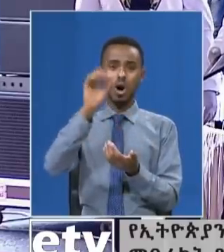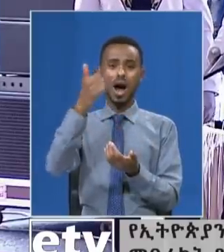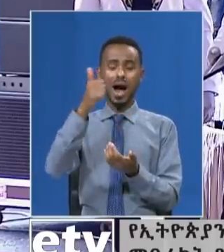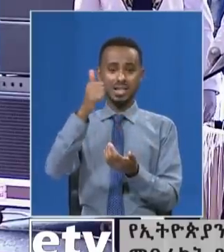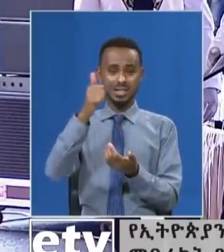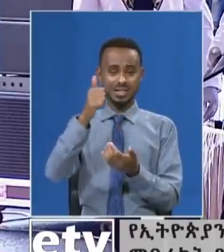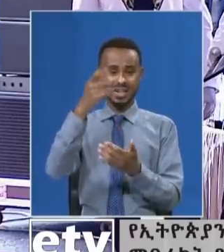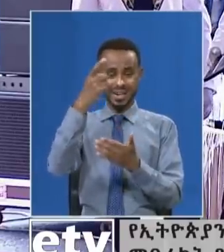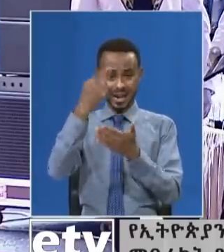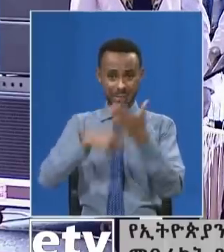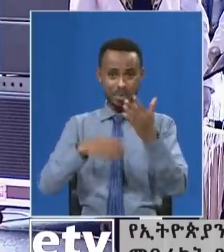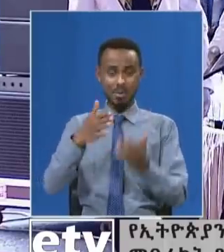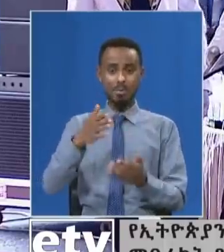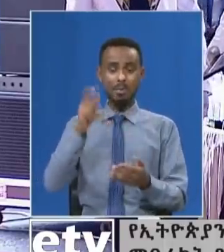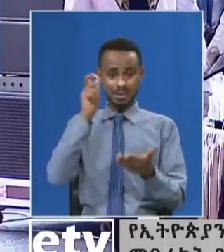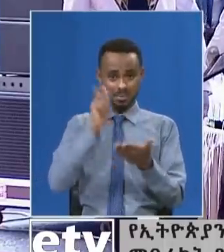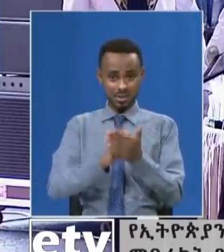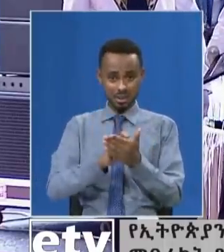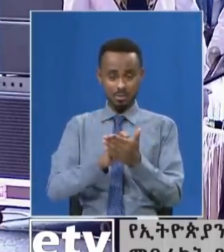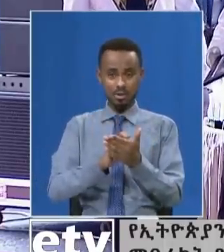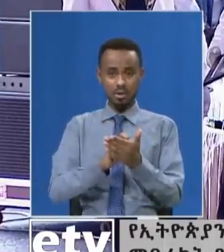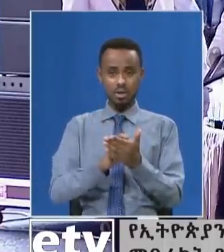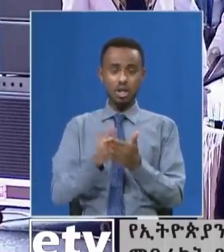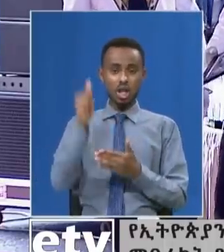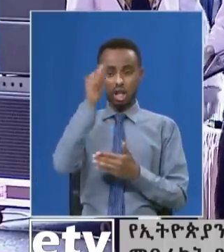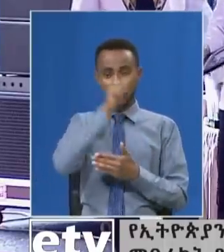968910 ገቢ በማስመዝገብ